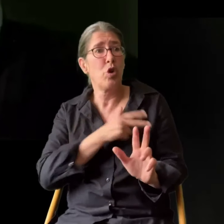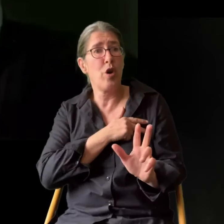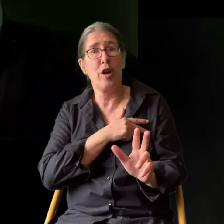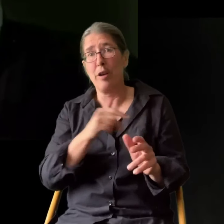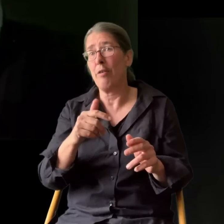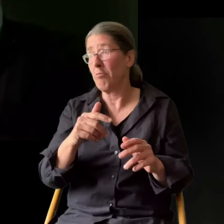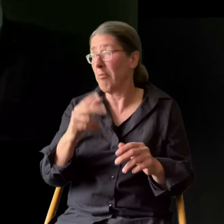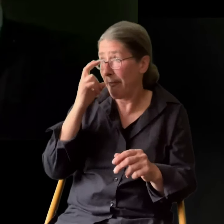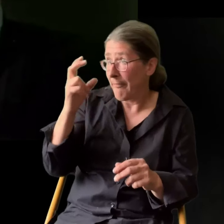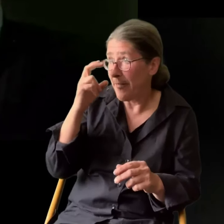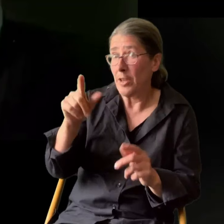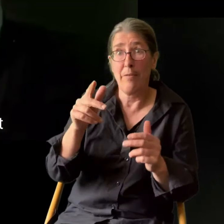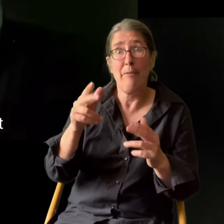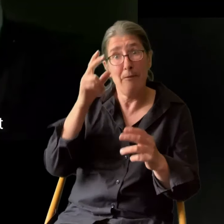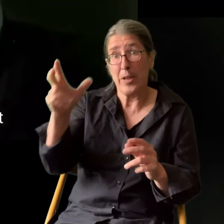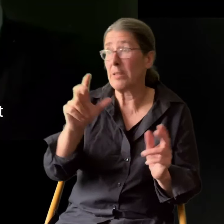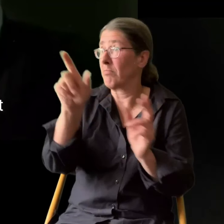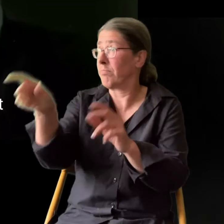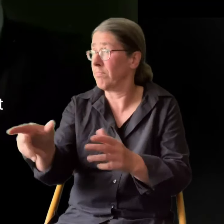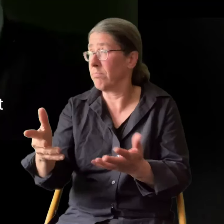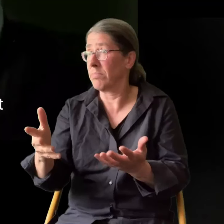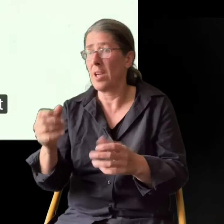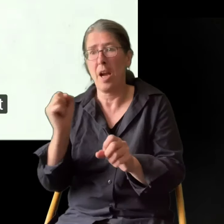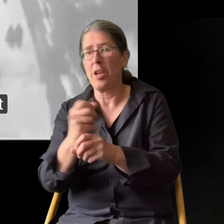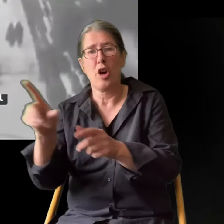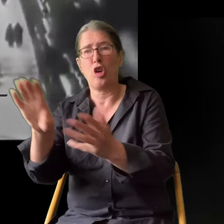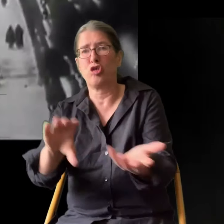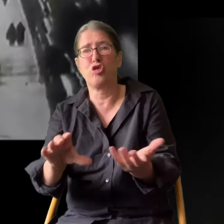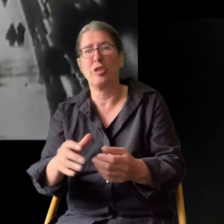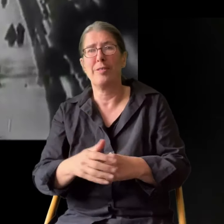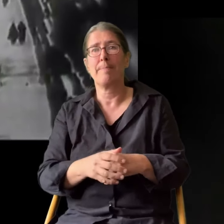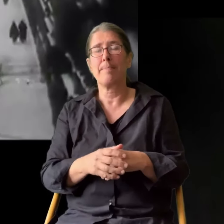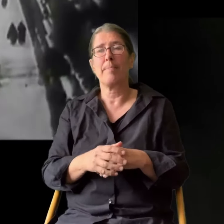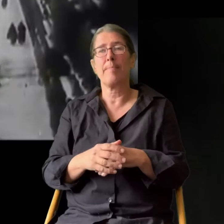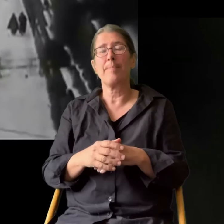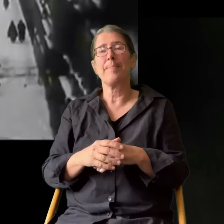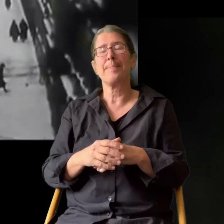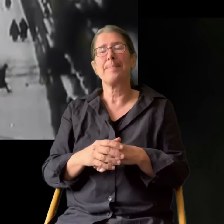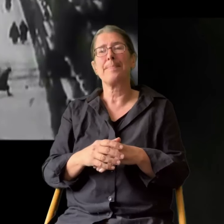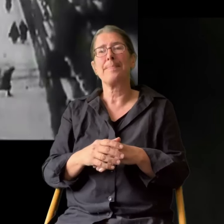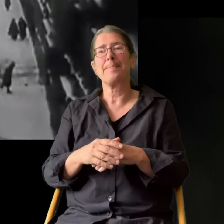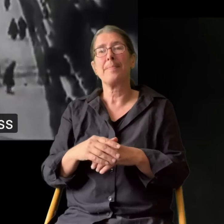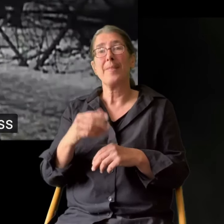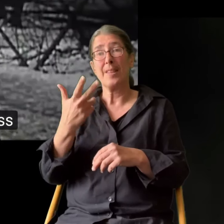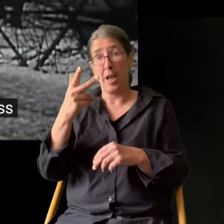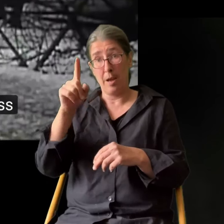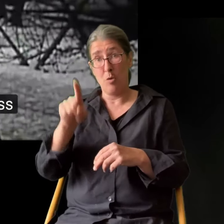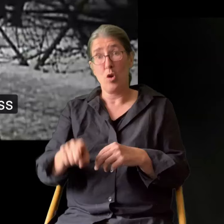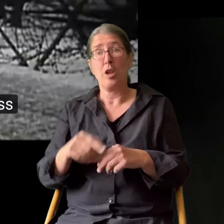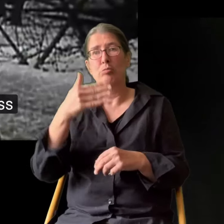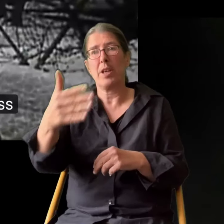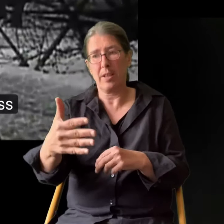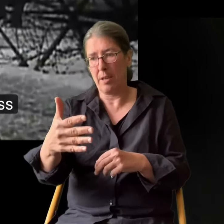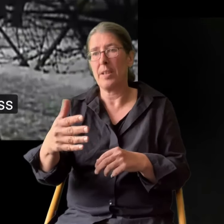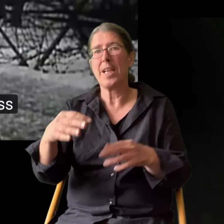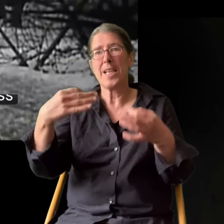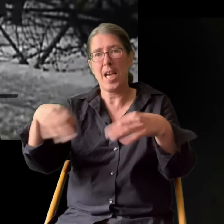treuen Gefolgsleute, die können Sie jetzt nicht im Stich lassen. 3 Monate später beginnt der Prozess wegen